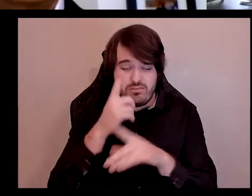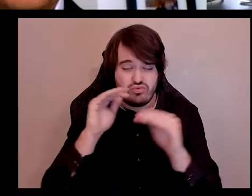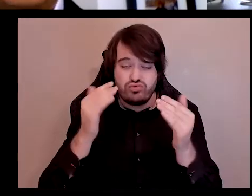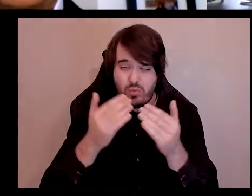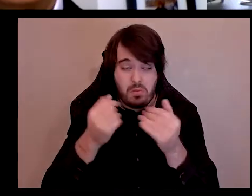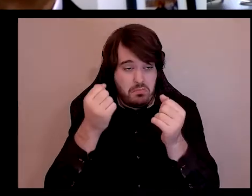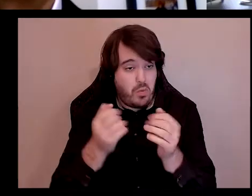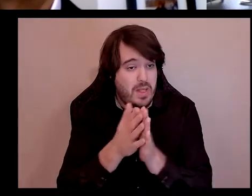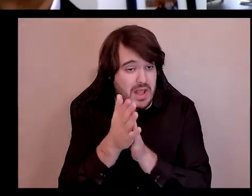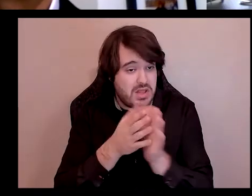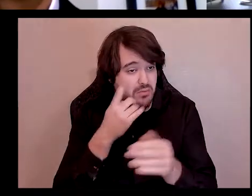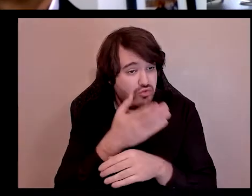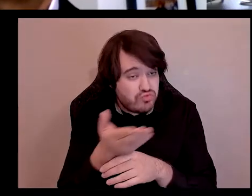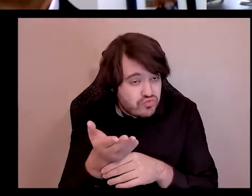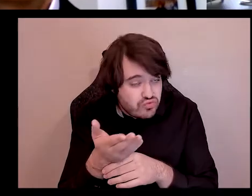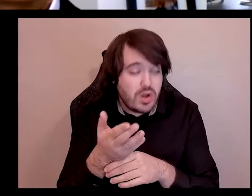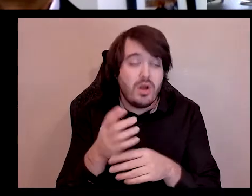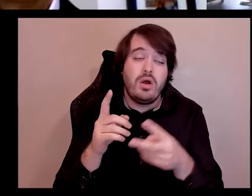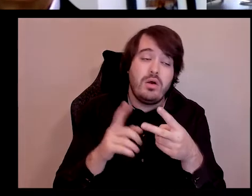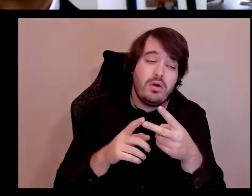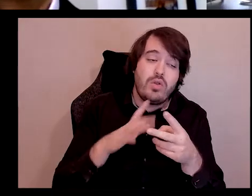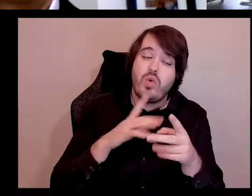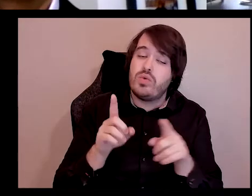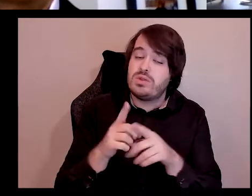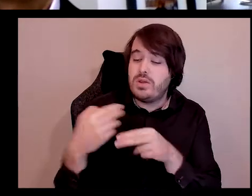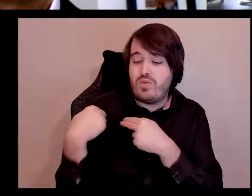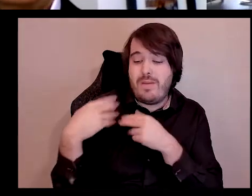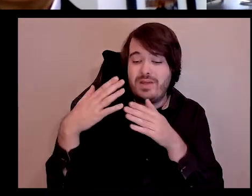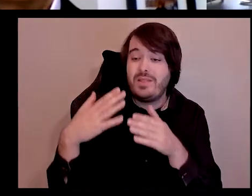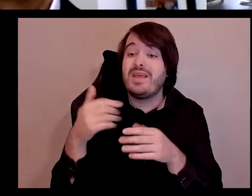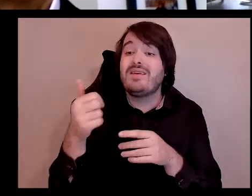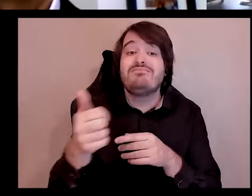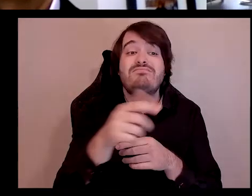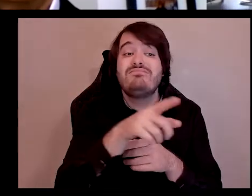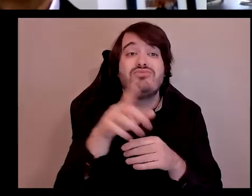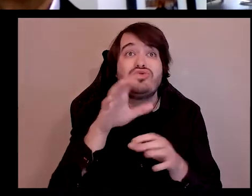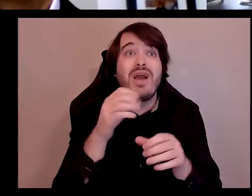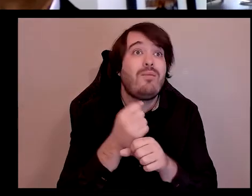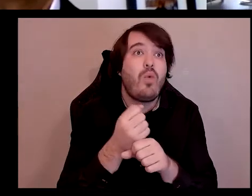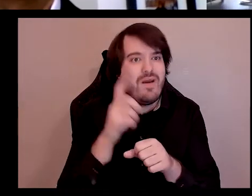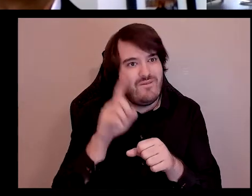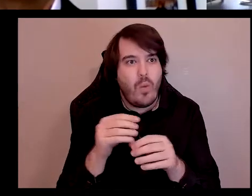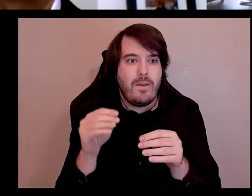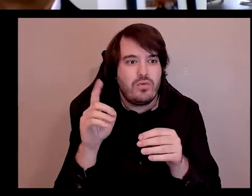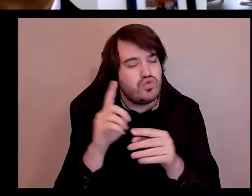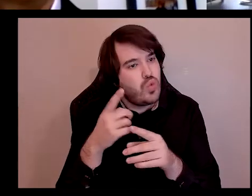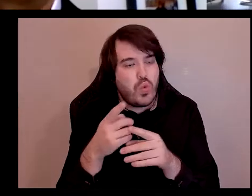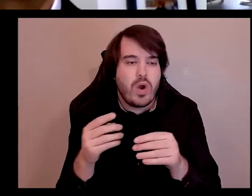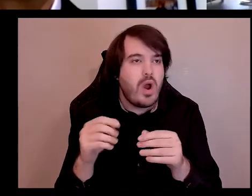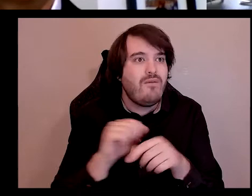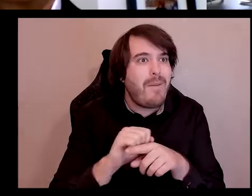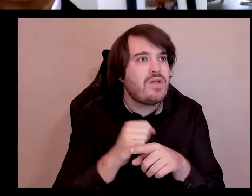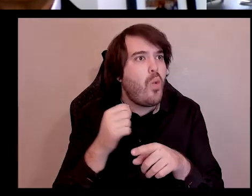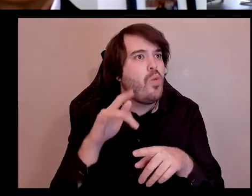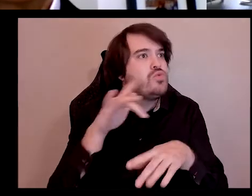sont relativement brèves et accessibles pour tout le monde. Alors ça peut être intéressant. Par ailleurs, il y a aussi la responsabilité de tous les chercheurs d'emploi de maintenir